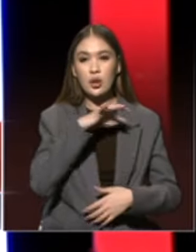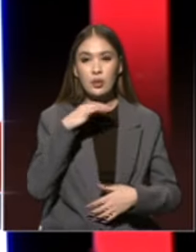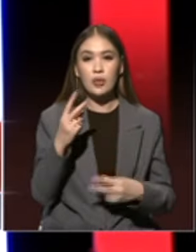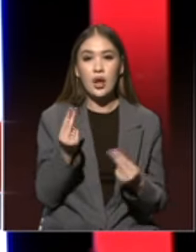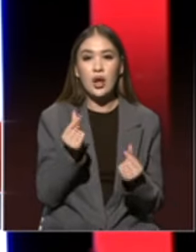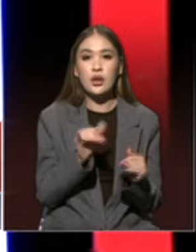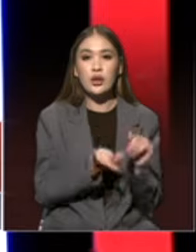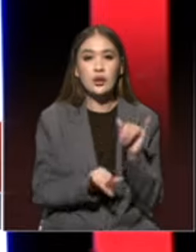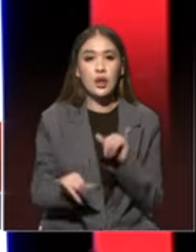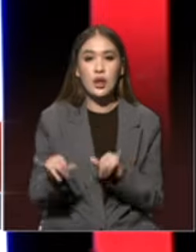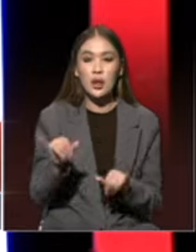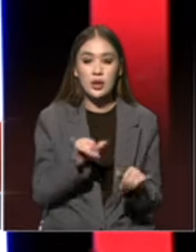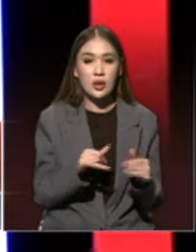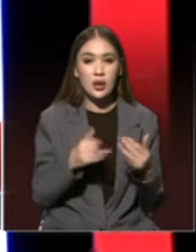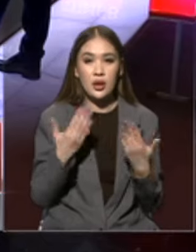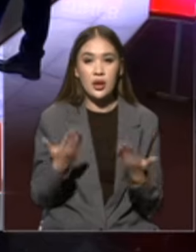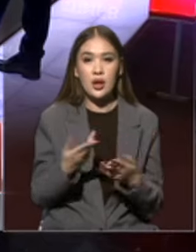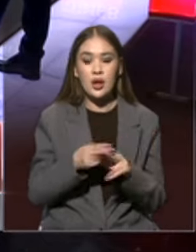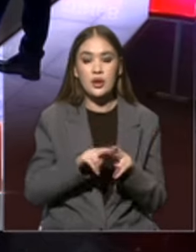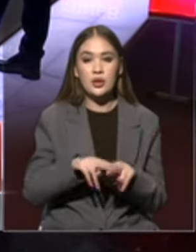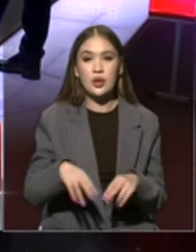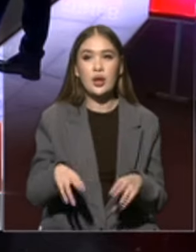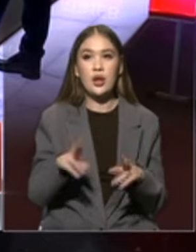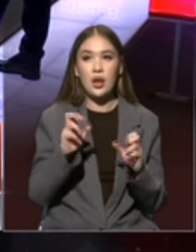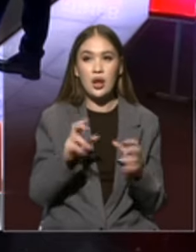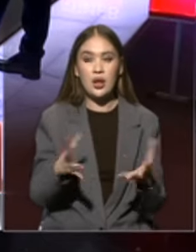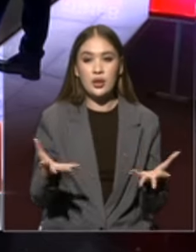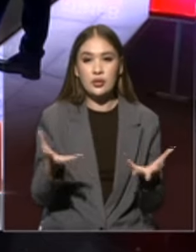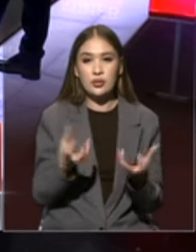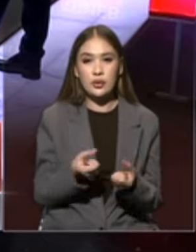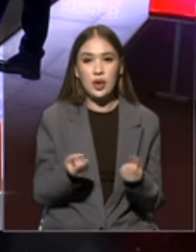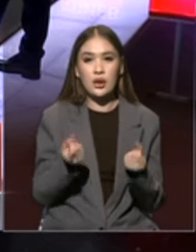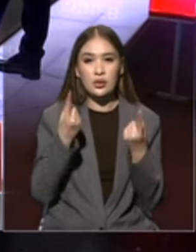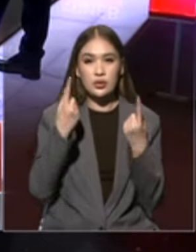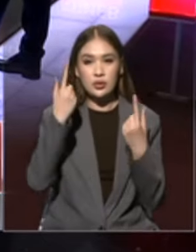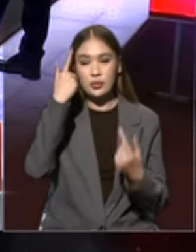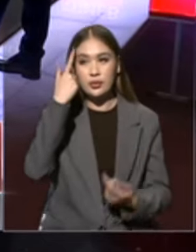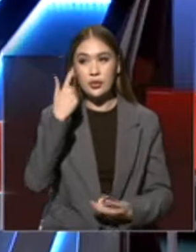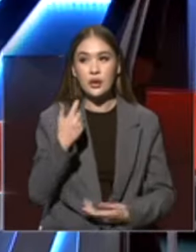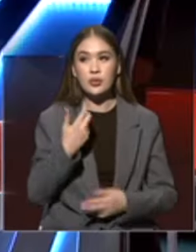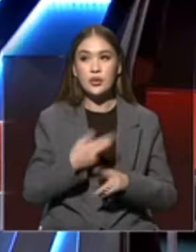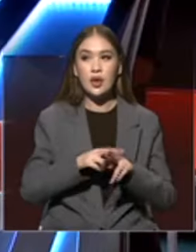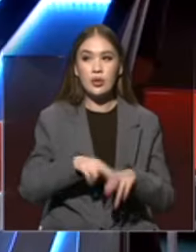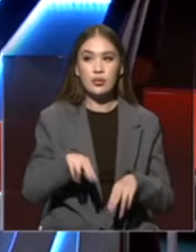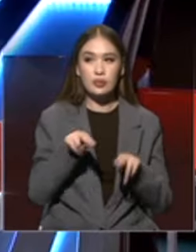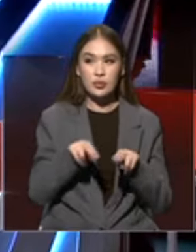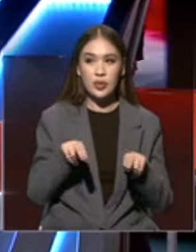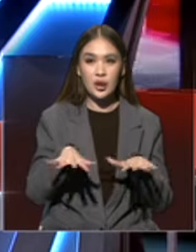қайда түсіп жатыр? Сосын ол ақшаның қалай игеріліп жатқанын қайдан білеміз? Парламенттесіз ғой.